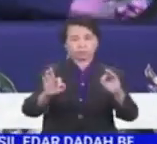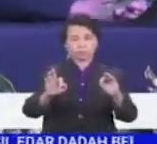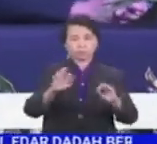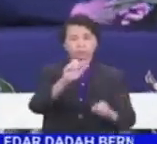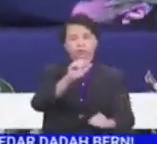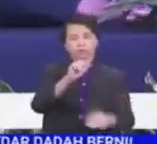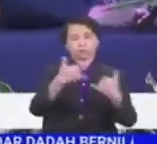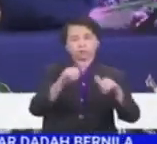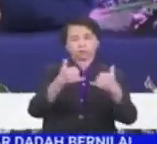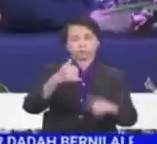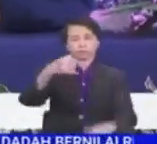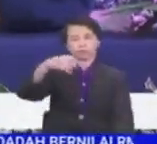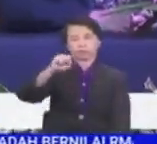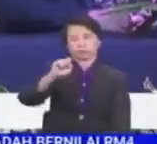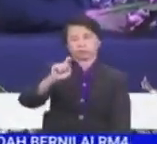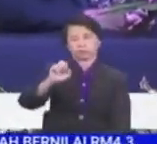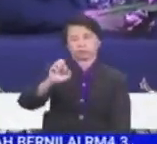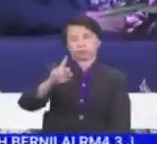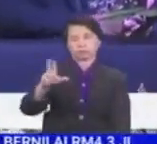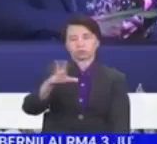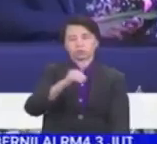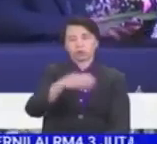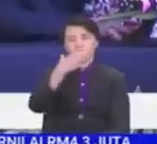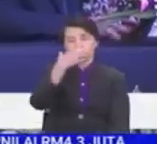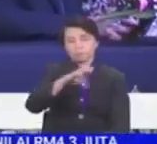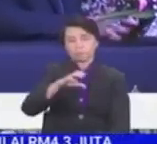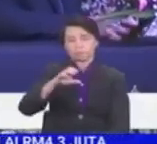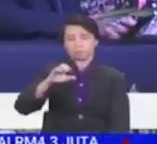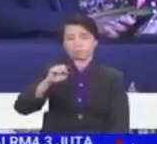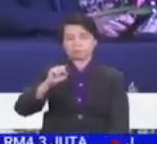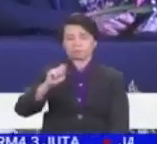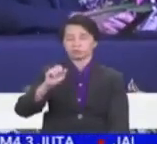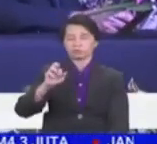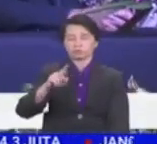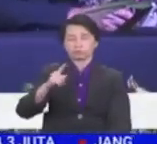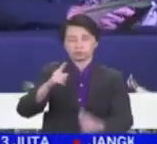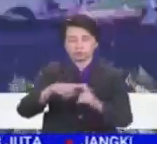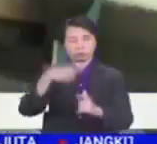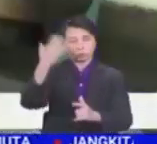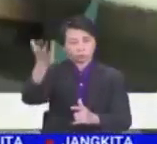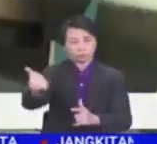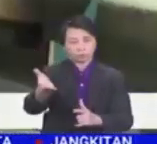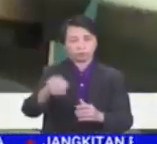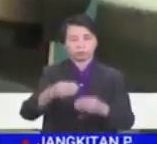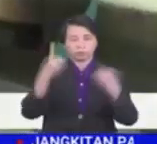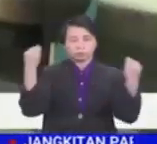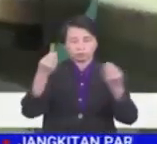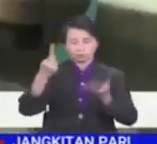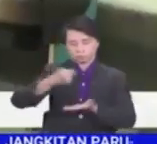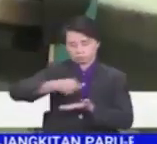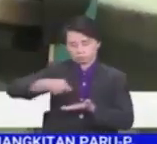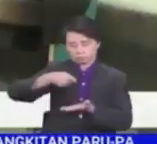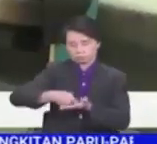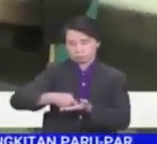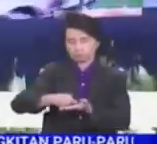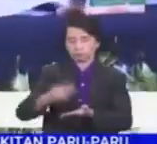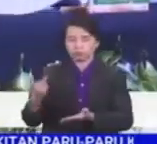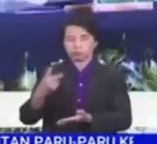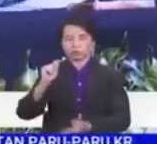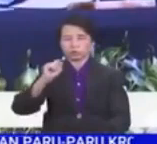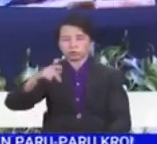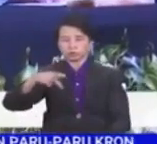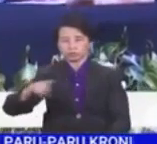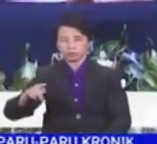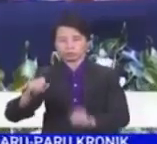dan Apple App Store pada awal bulan Mei depan dan muka demikian dalam majelis menandatangani perjanjian antara be